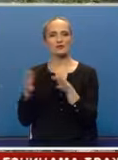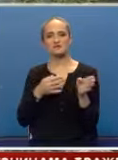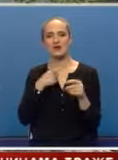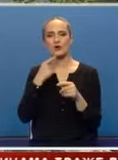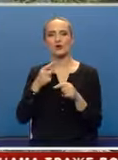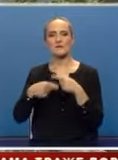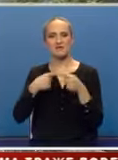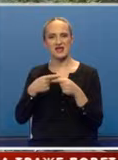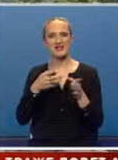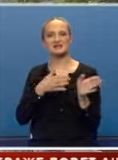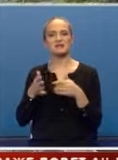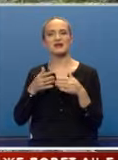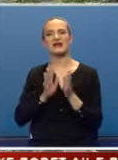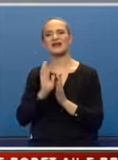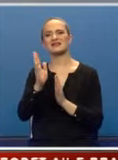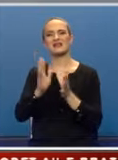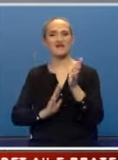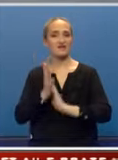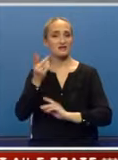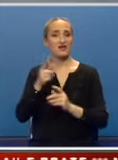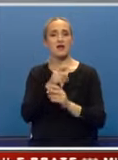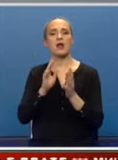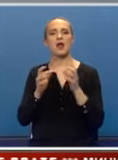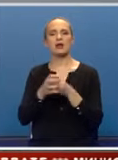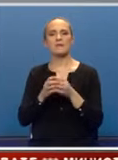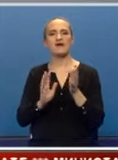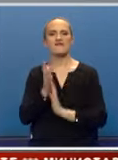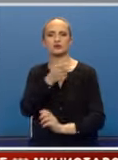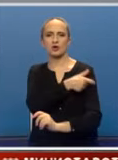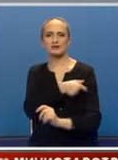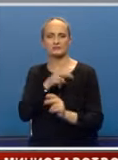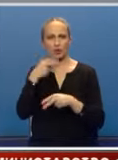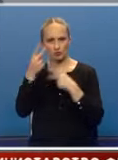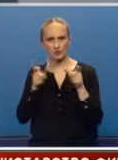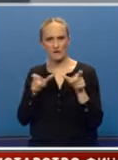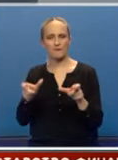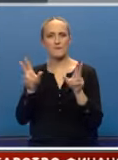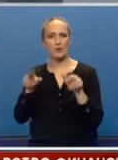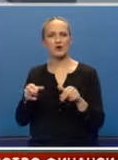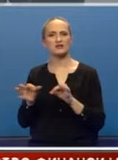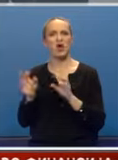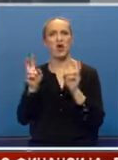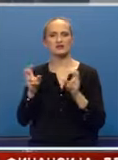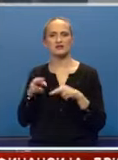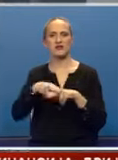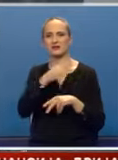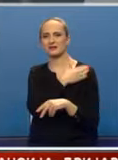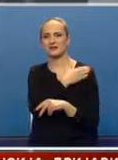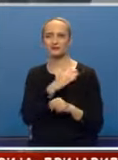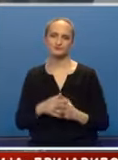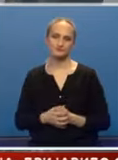koji mijenja i smjer kretanja vatre, zbog čega će ekipe vatrogasaca i oružanih snaga BiH morati da ostanu na terenu.